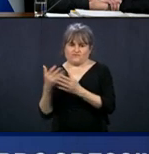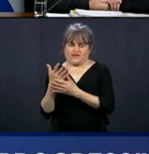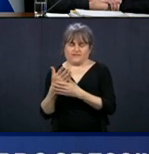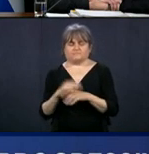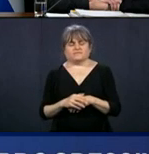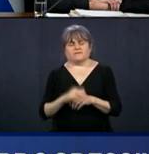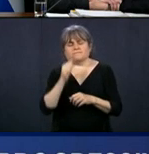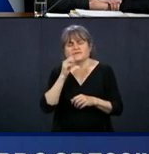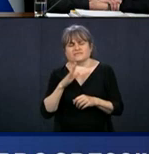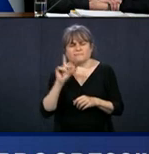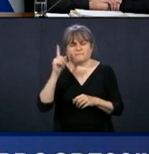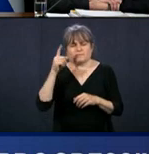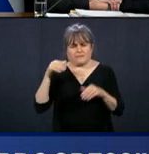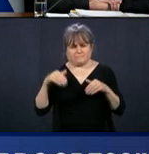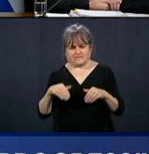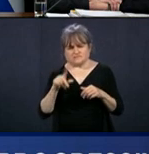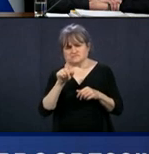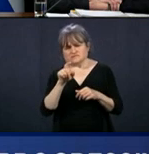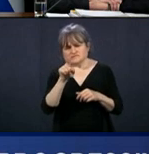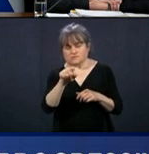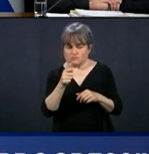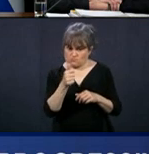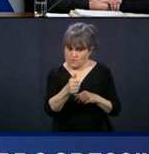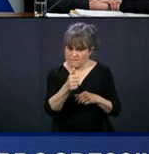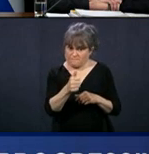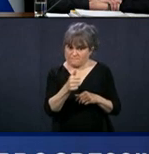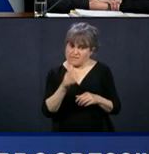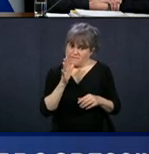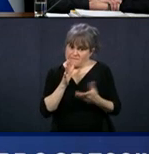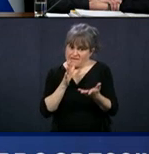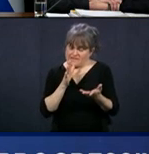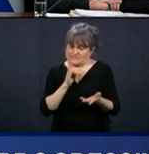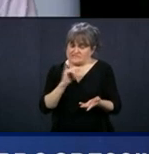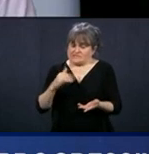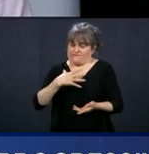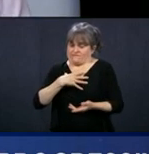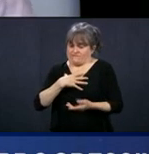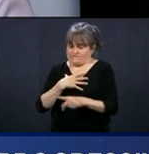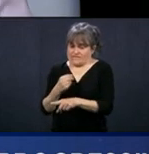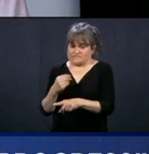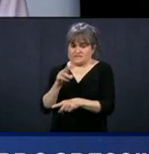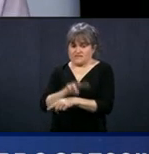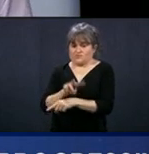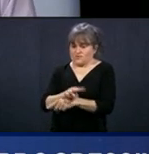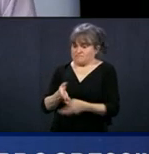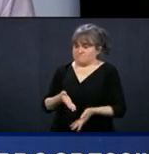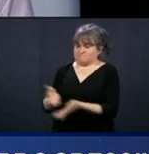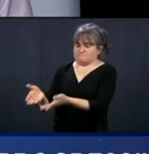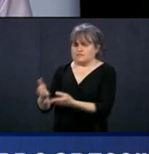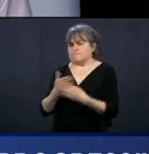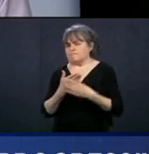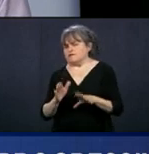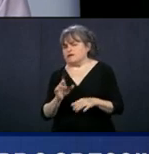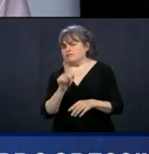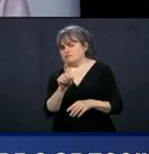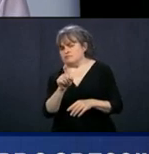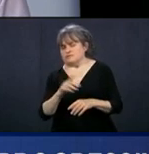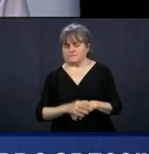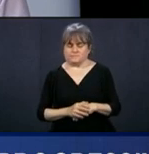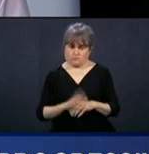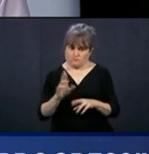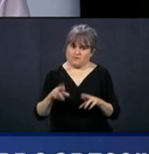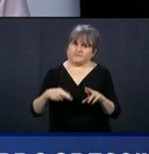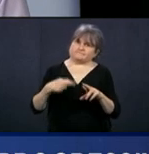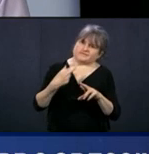personnel, est-ce que vous seriez prête à envoyer vos enfants dans une garderie, vous? Je vais répondre en deux temps.